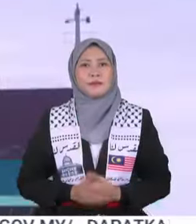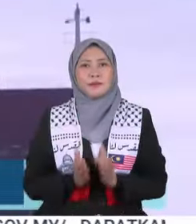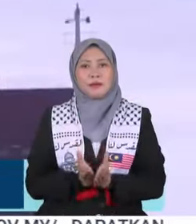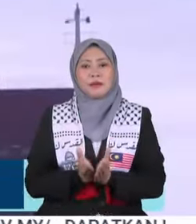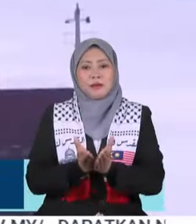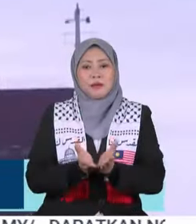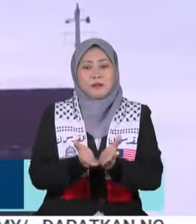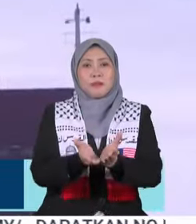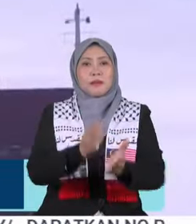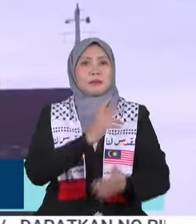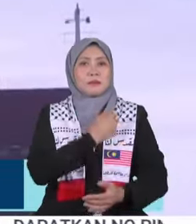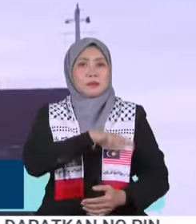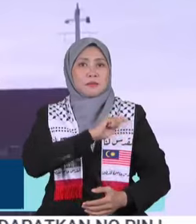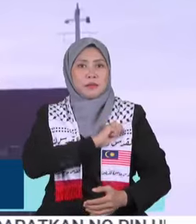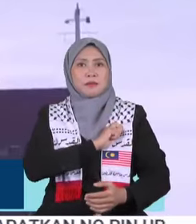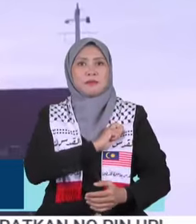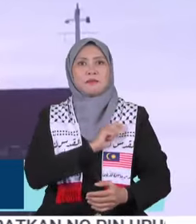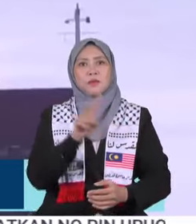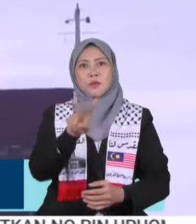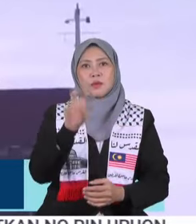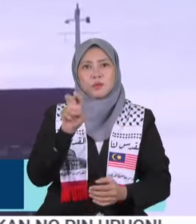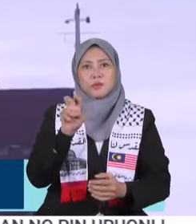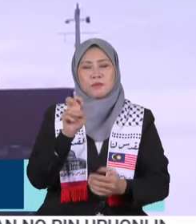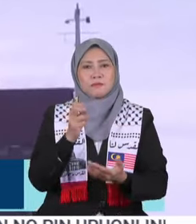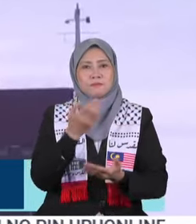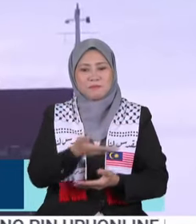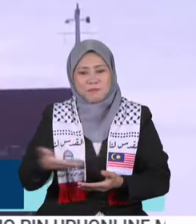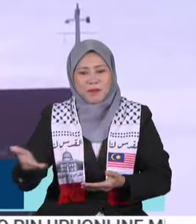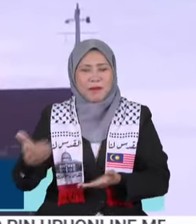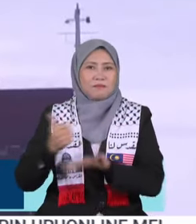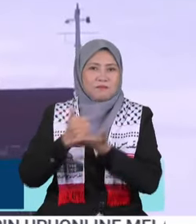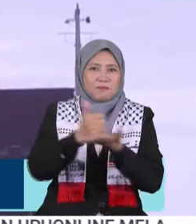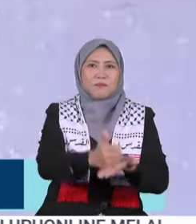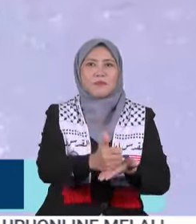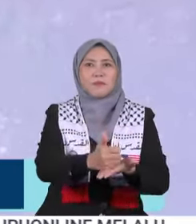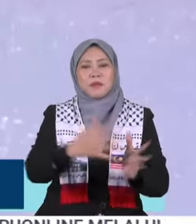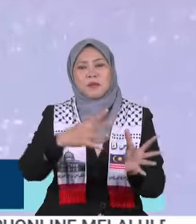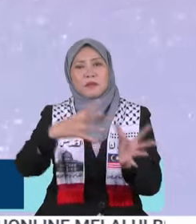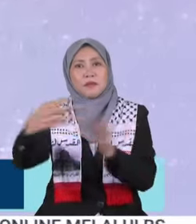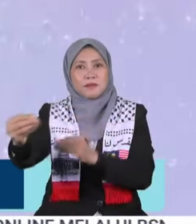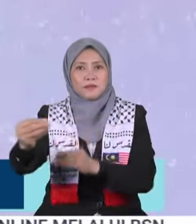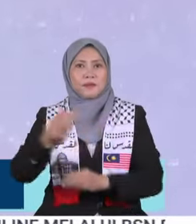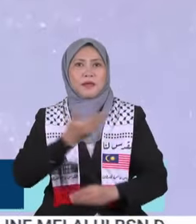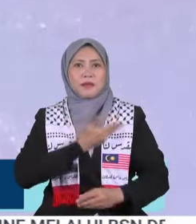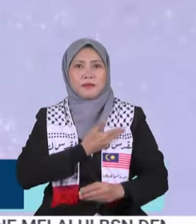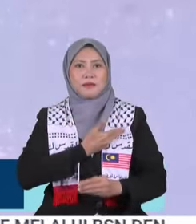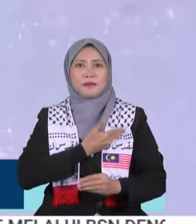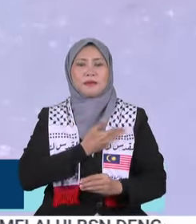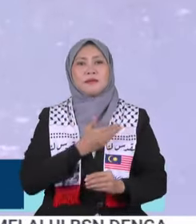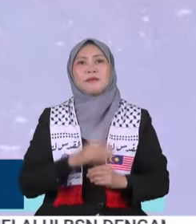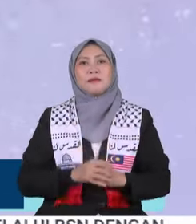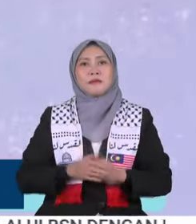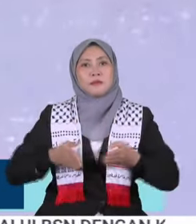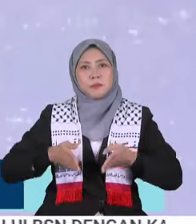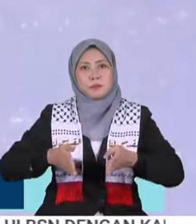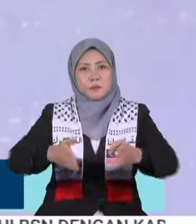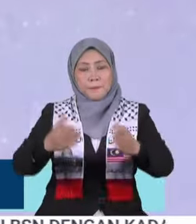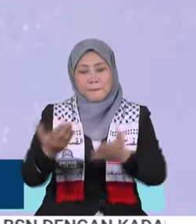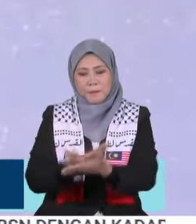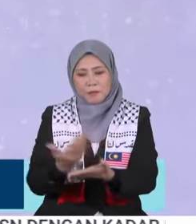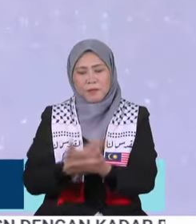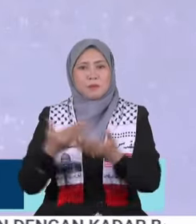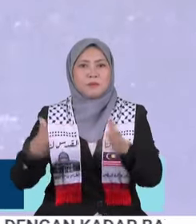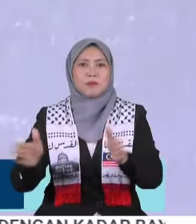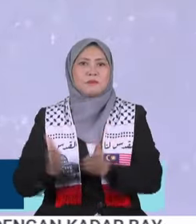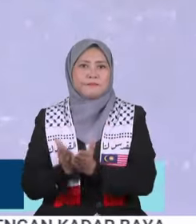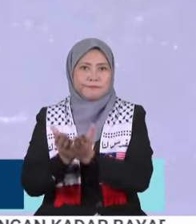Kapal Spanyol Open Arms yang membawa 200 tan bantuan kemanusiaan ke Gaza berlepas dari Cyprus malam menggunakan laluan maritim baru yang